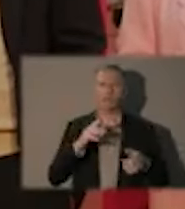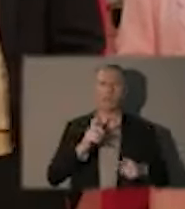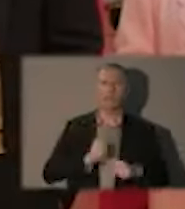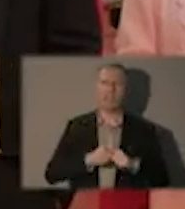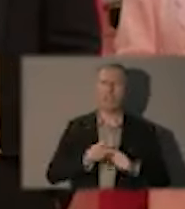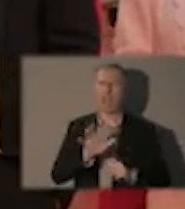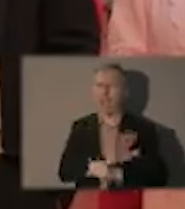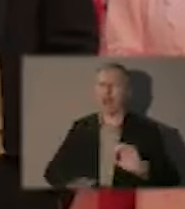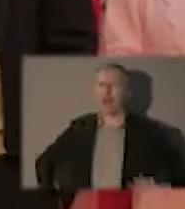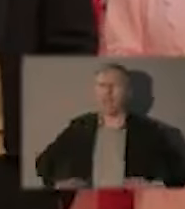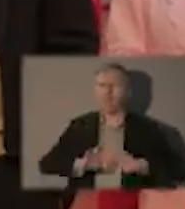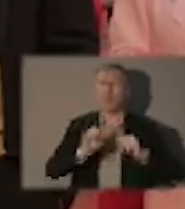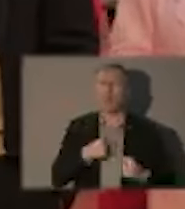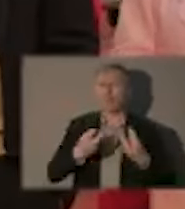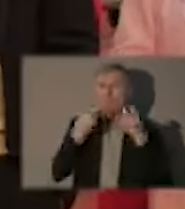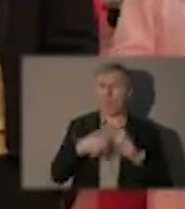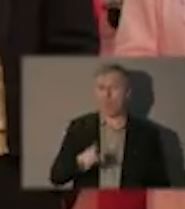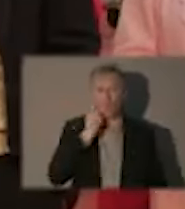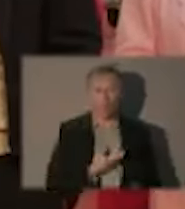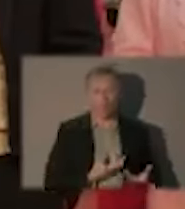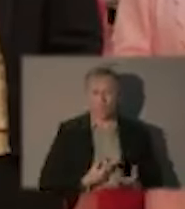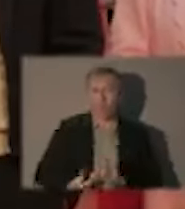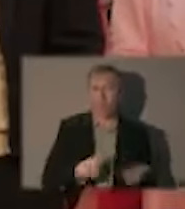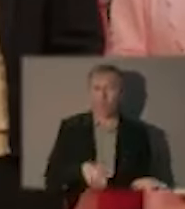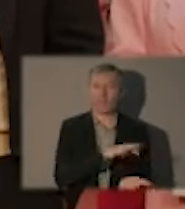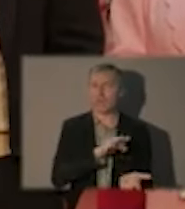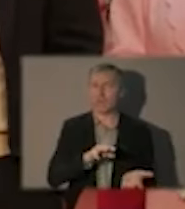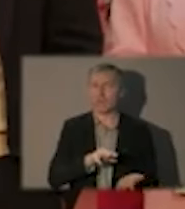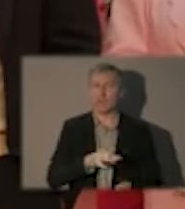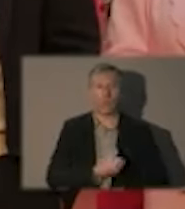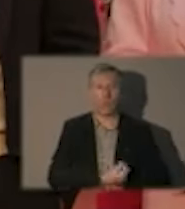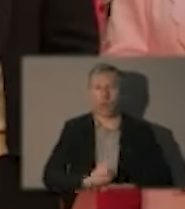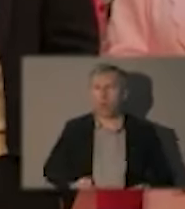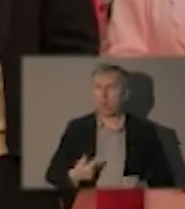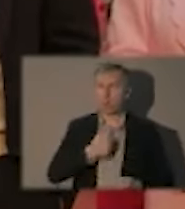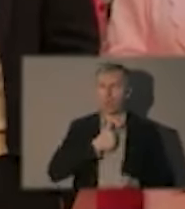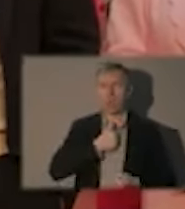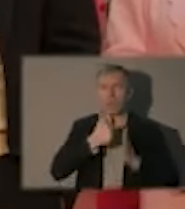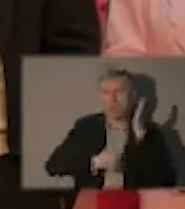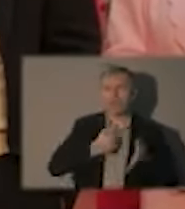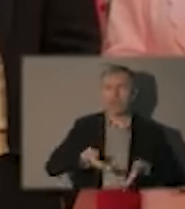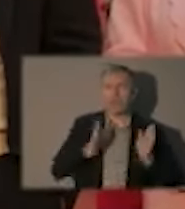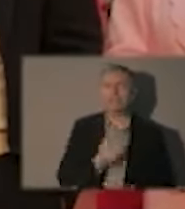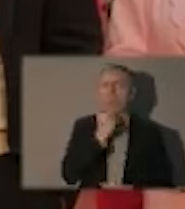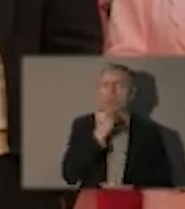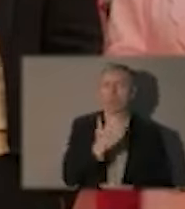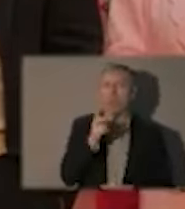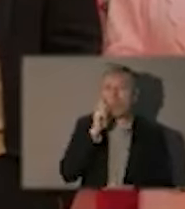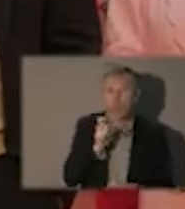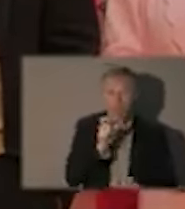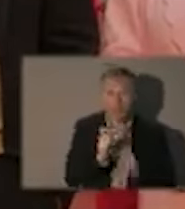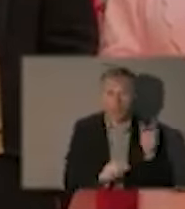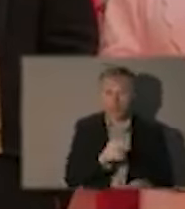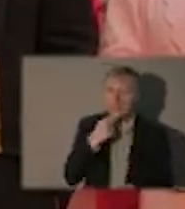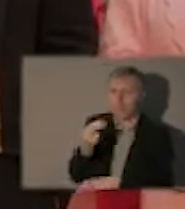d'où nous ne voulons pas parce qu'elle prive le peuple français de sa décision et surtout parce que les Français ont déjà répondu